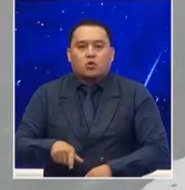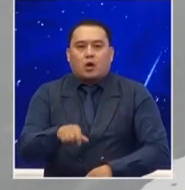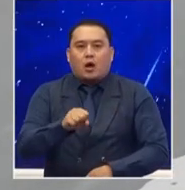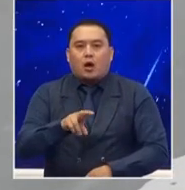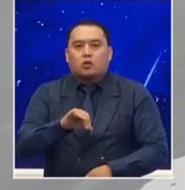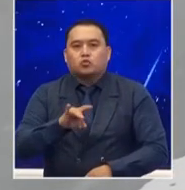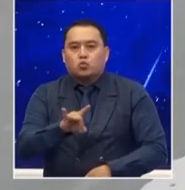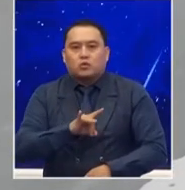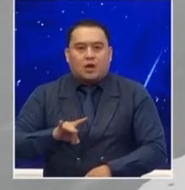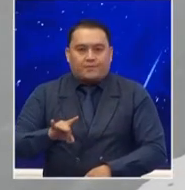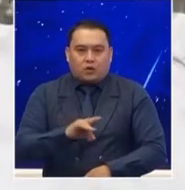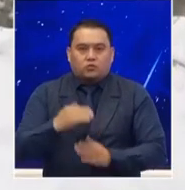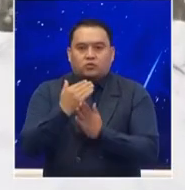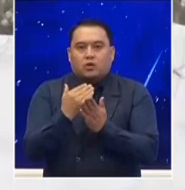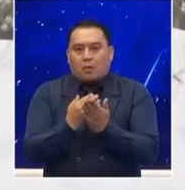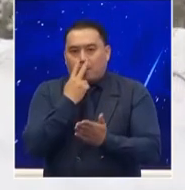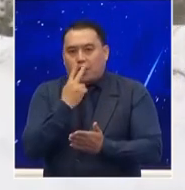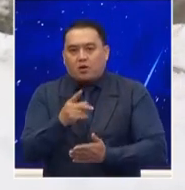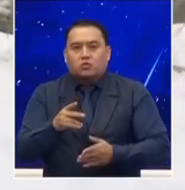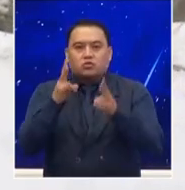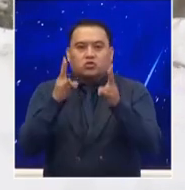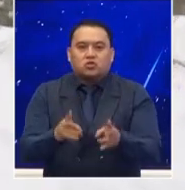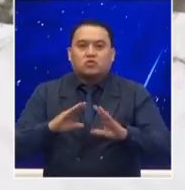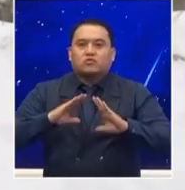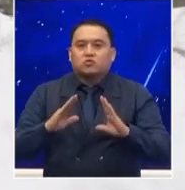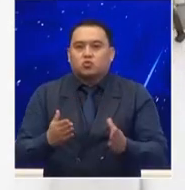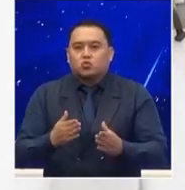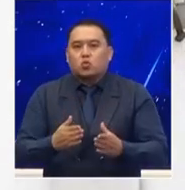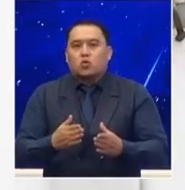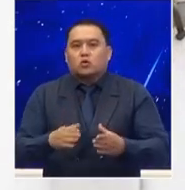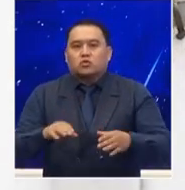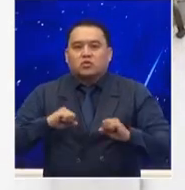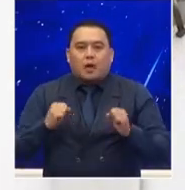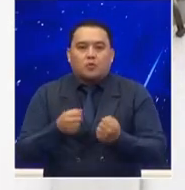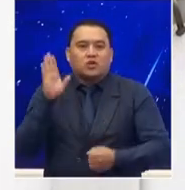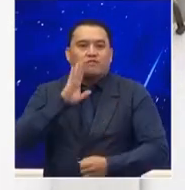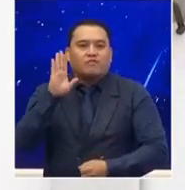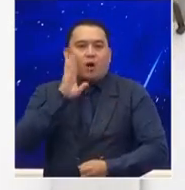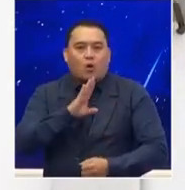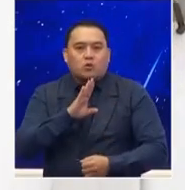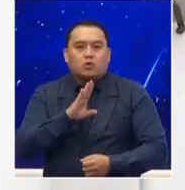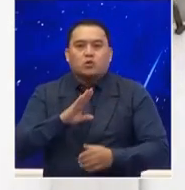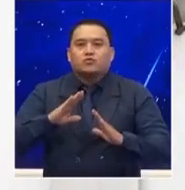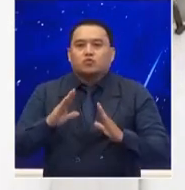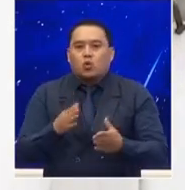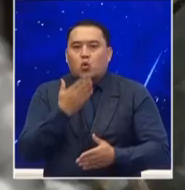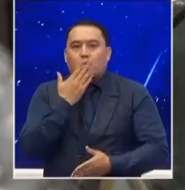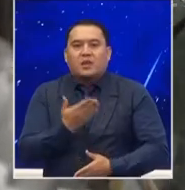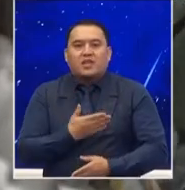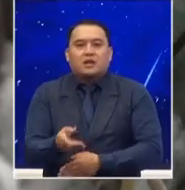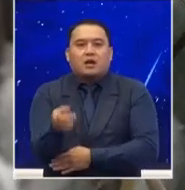озерах Аксусского района. Статистика показывает, чрезвычайные ситуации на замерзших водоемах в основном случаются